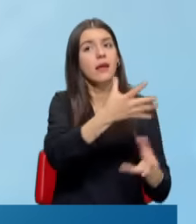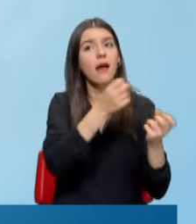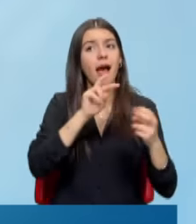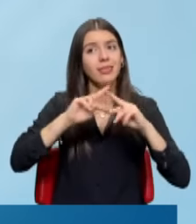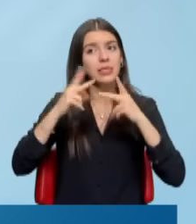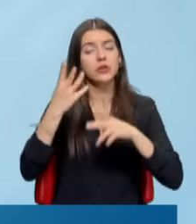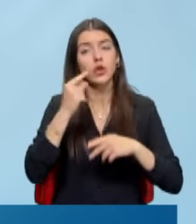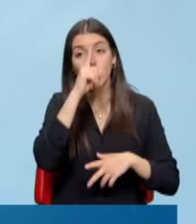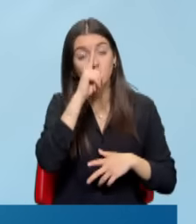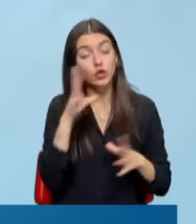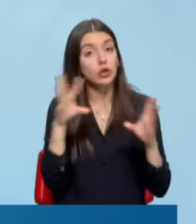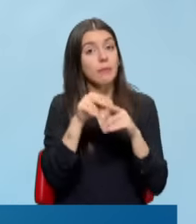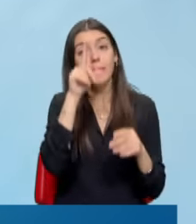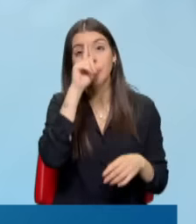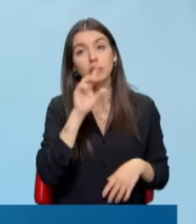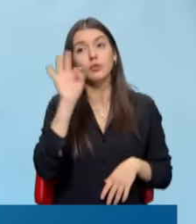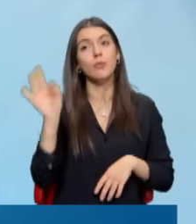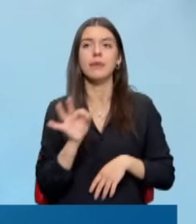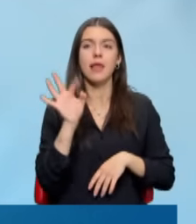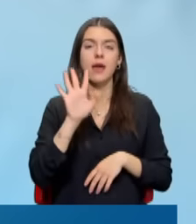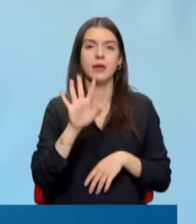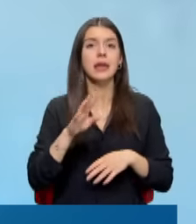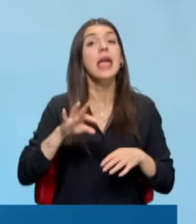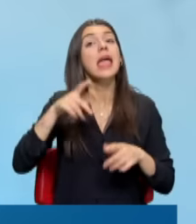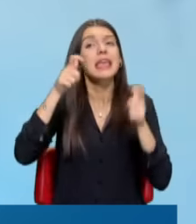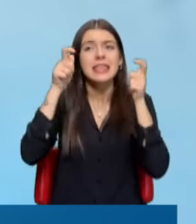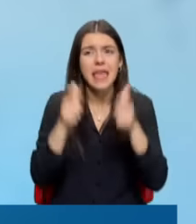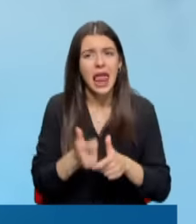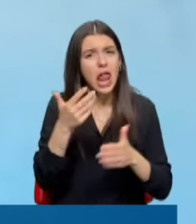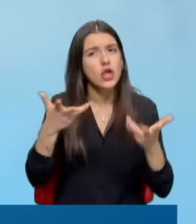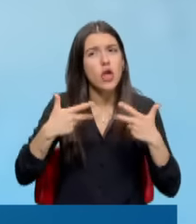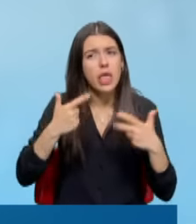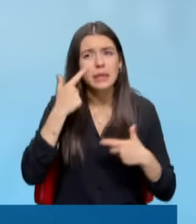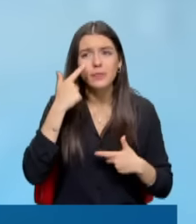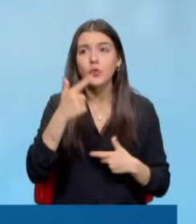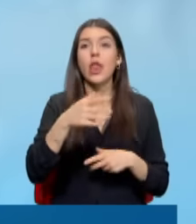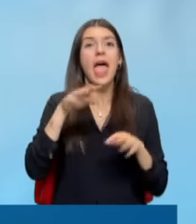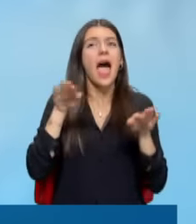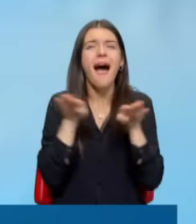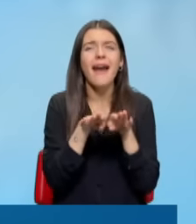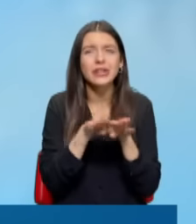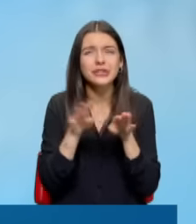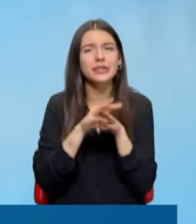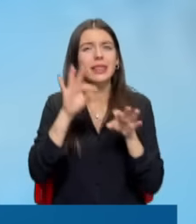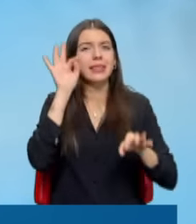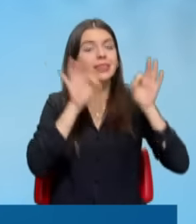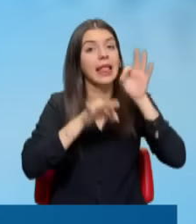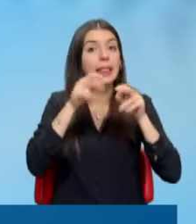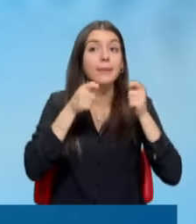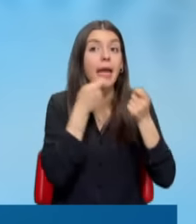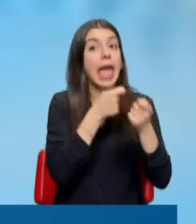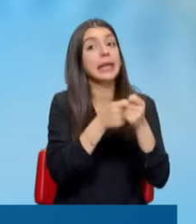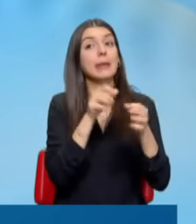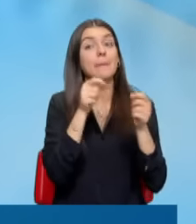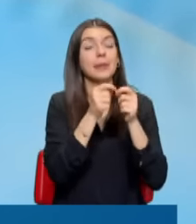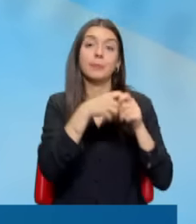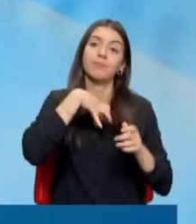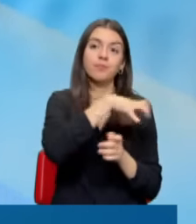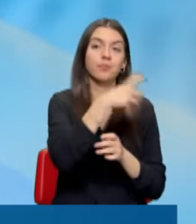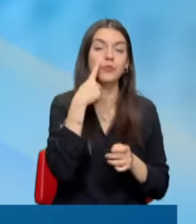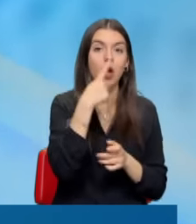olarak açıkladı. Yerel yönetimler eş güdüm denetim ve eğitim birimi kurduklarını ifade eden Yücel, bu birimle denenmiş